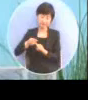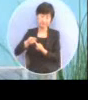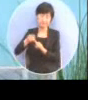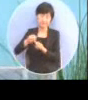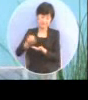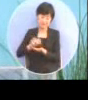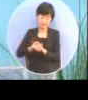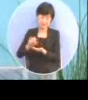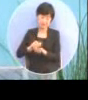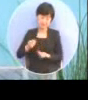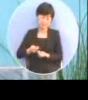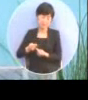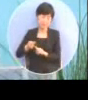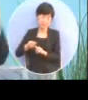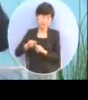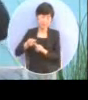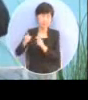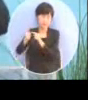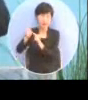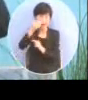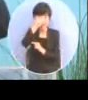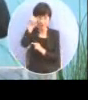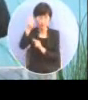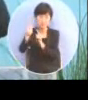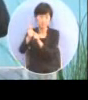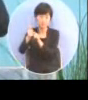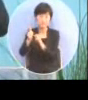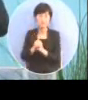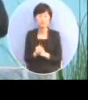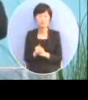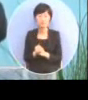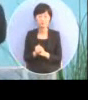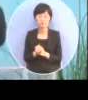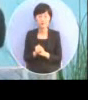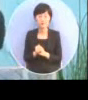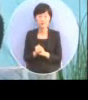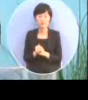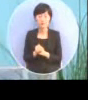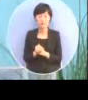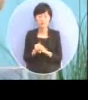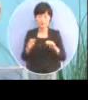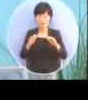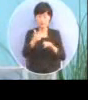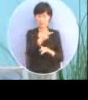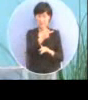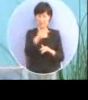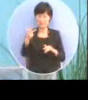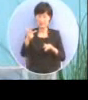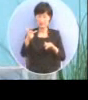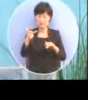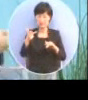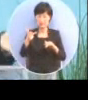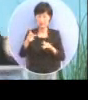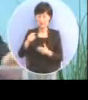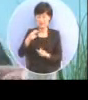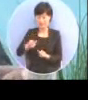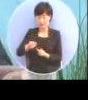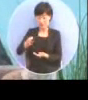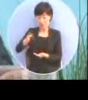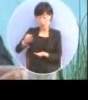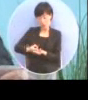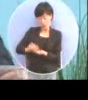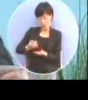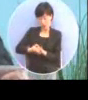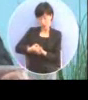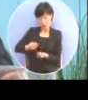mình. 그래가지고는 큰 공처럼 생긴 이렇게 금덩어리를 만들어요. Và rồi ông